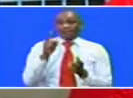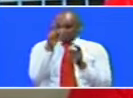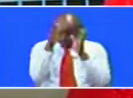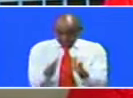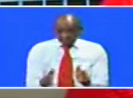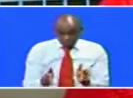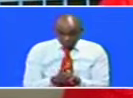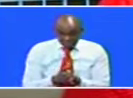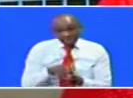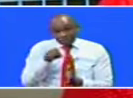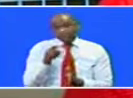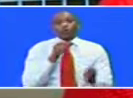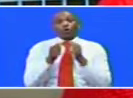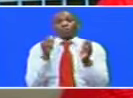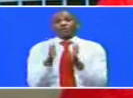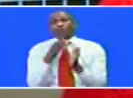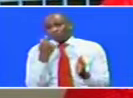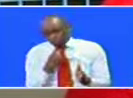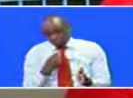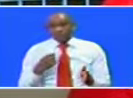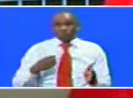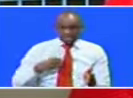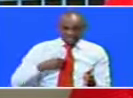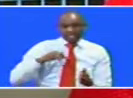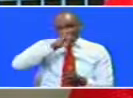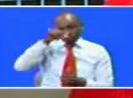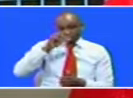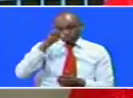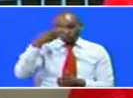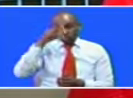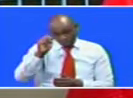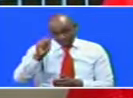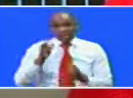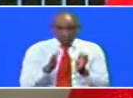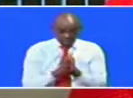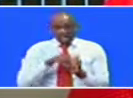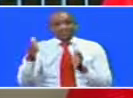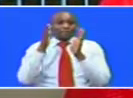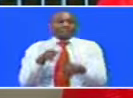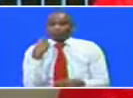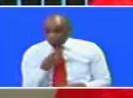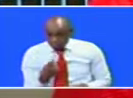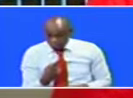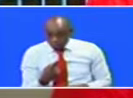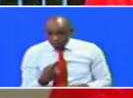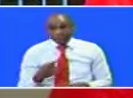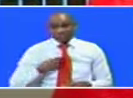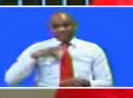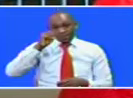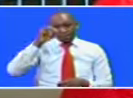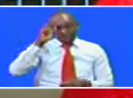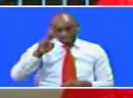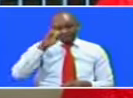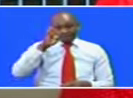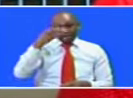Murkomen ambaye atakuwa kikabiliana na John Kangogo, vile vile akiwa kikabiliana na jamaa anayejulikana almaarufu kama Mrefu,